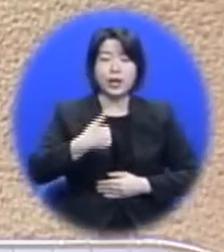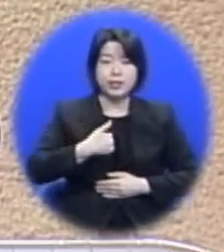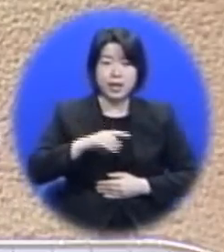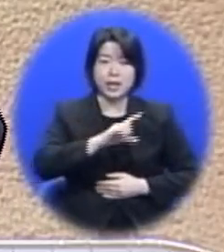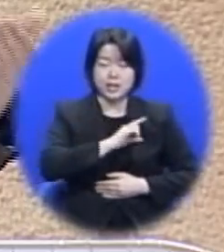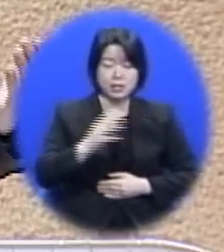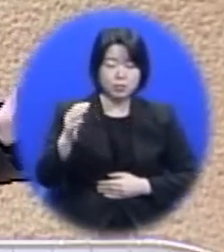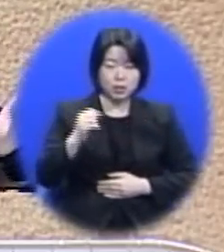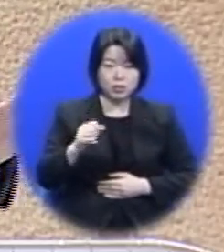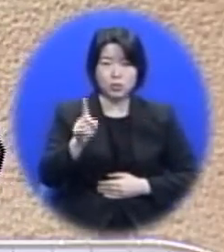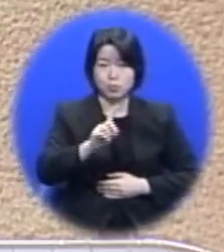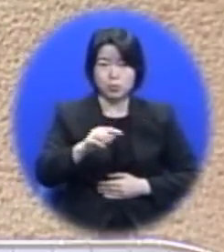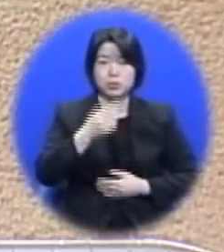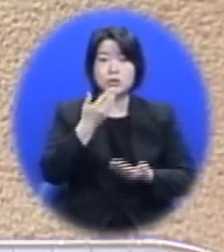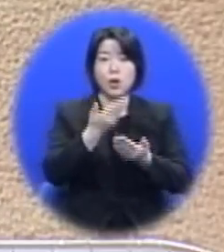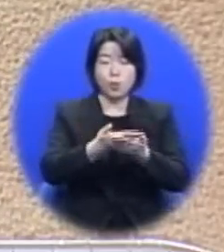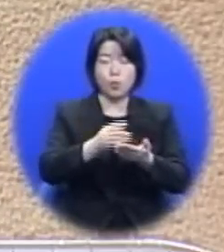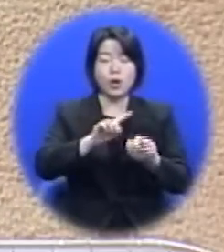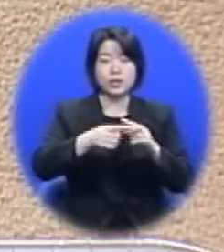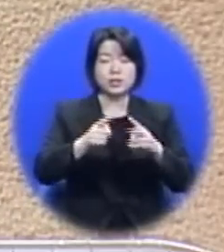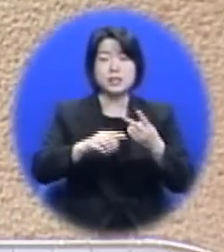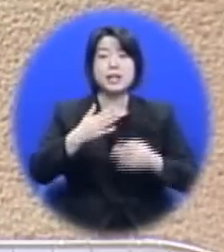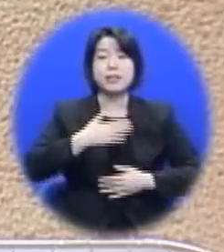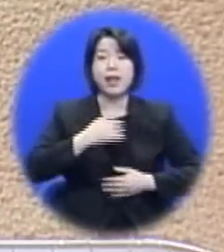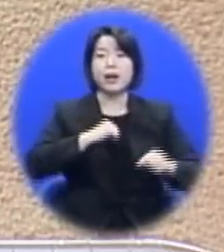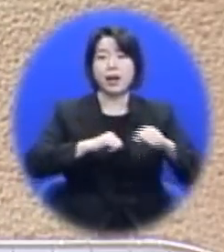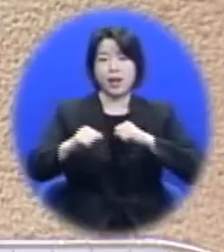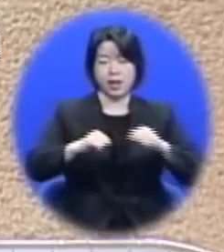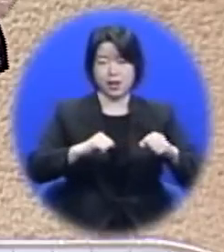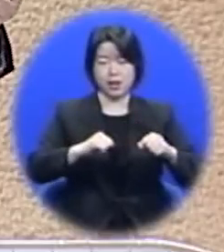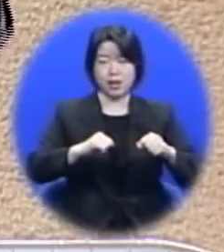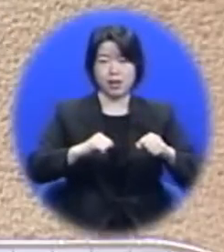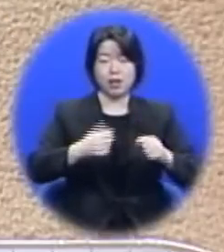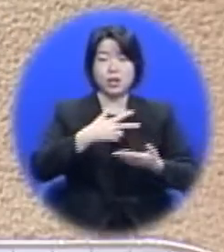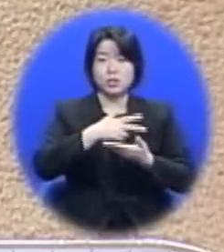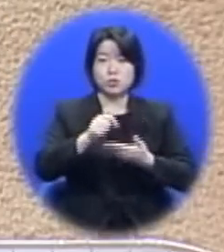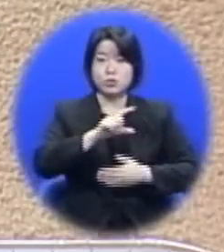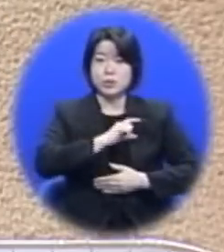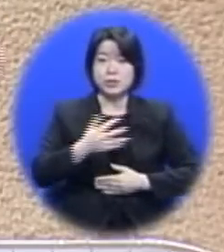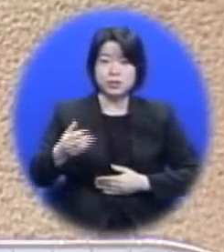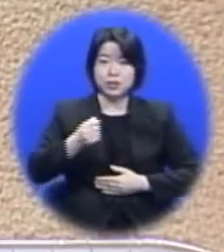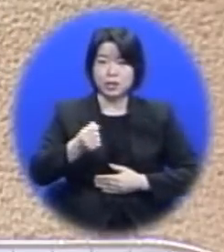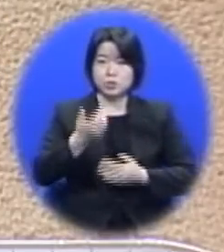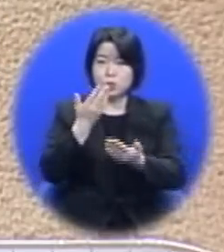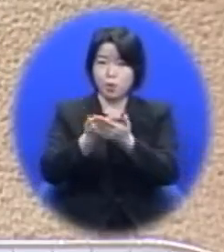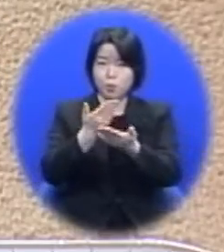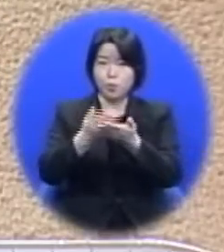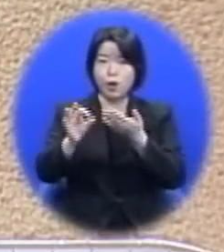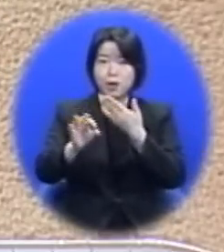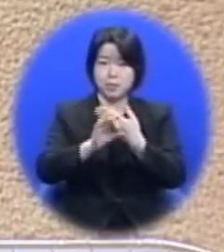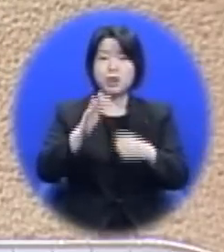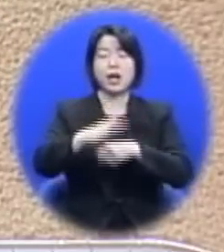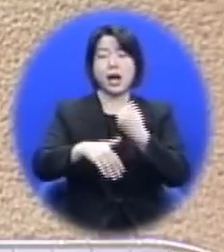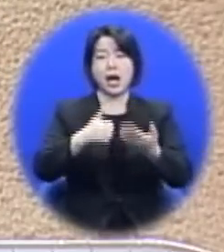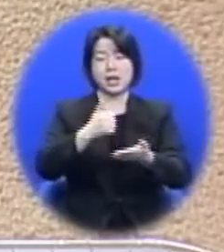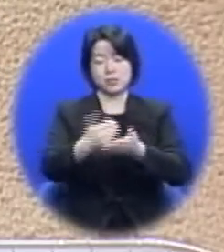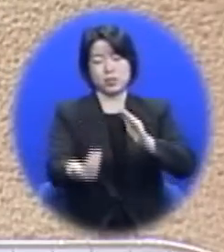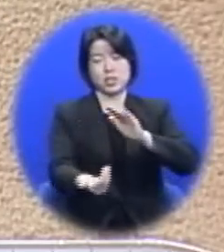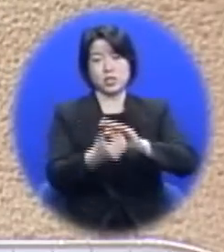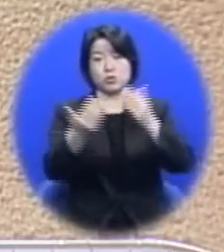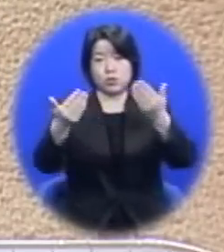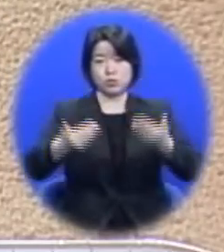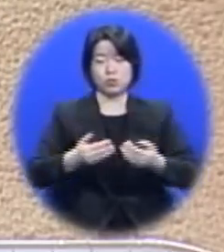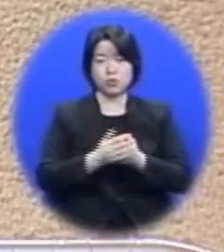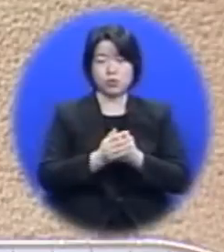구하든지 내가 행하리니. 주님의 이름으로 구하면 하나님이 이루어주신다는 겁니다.